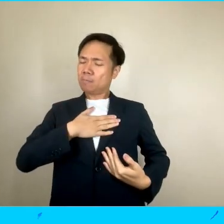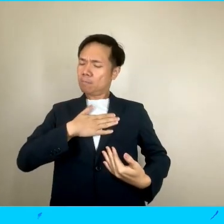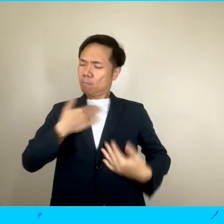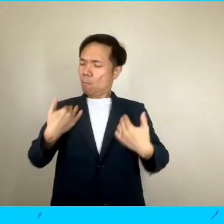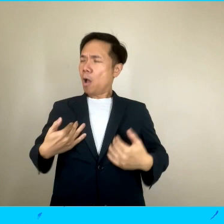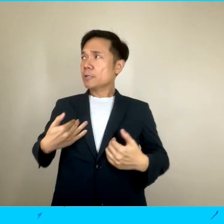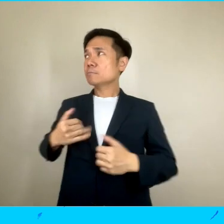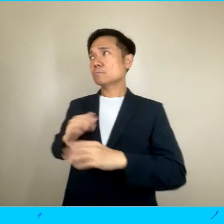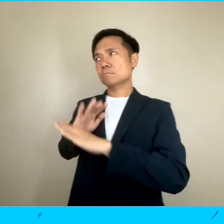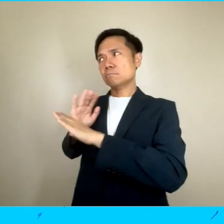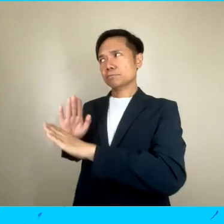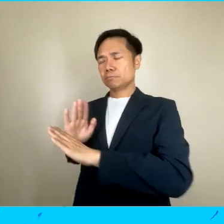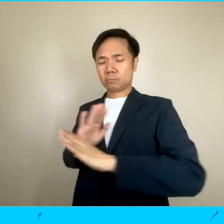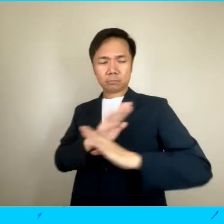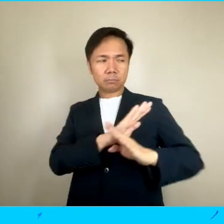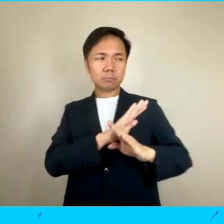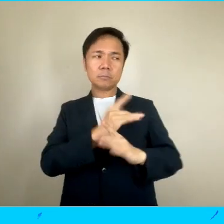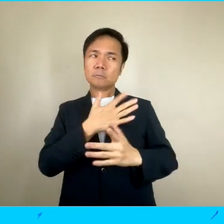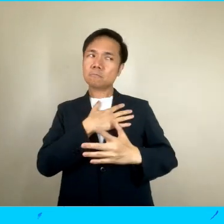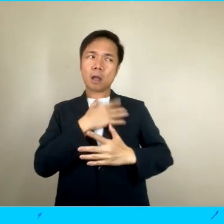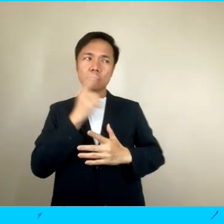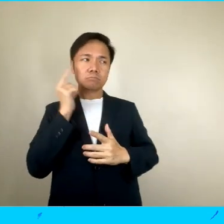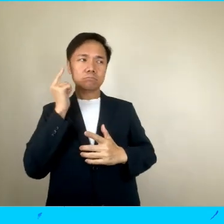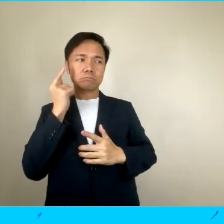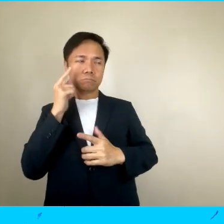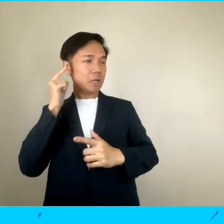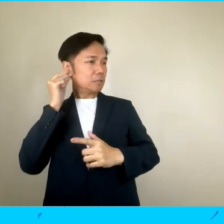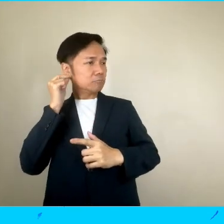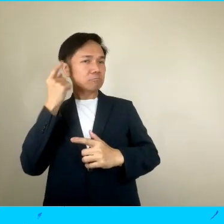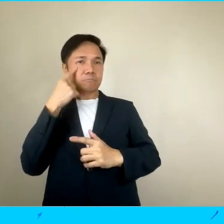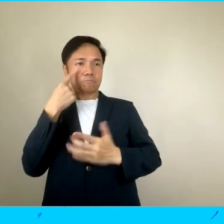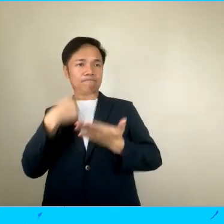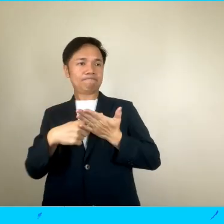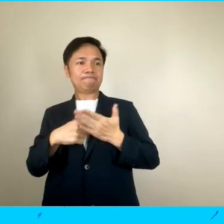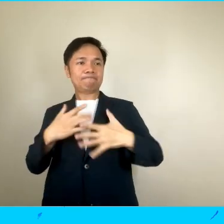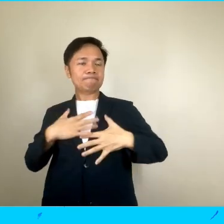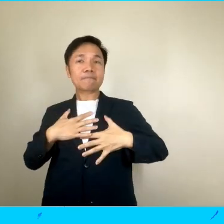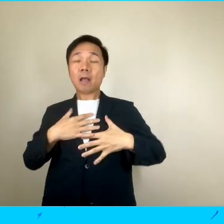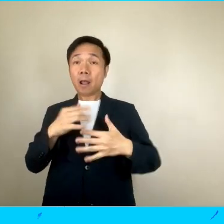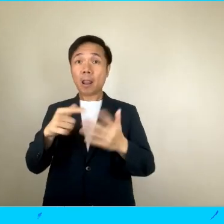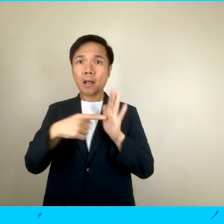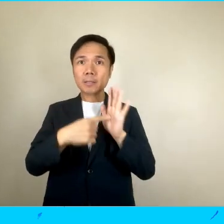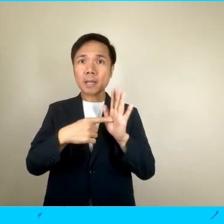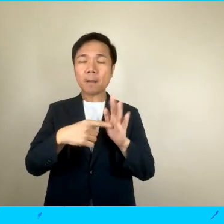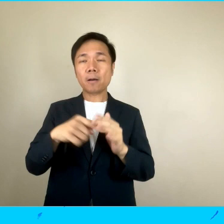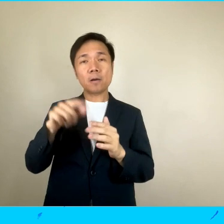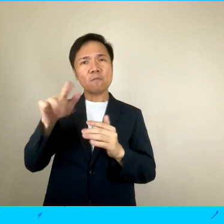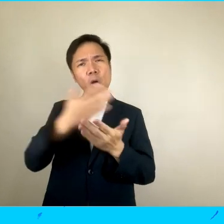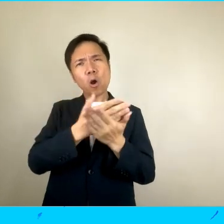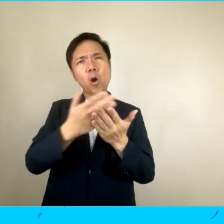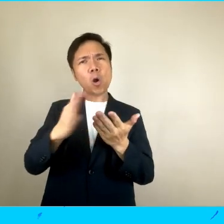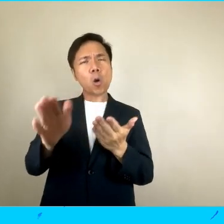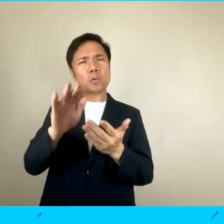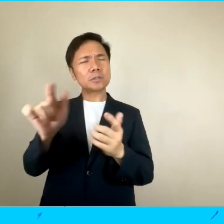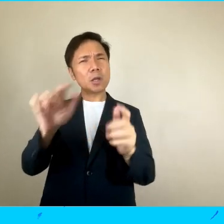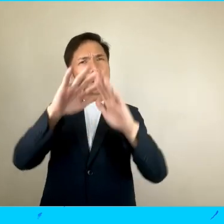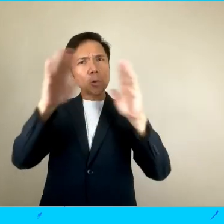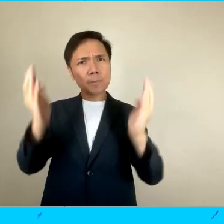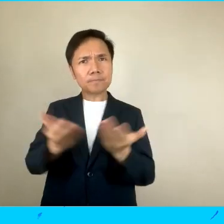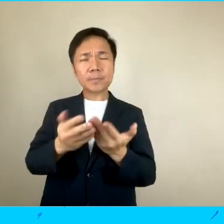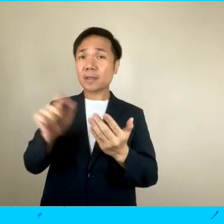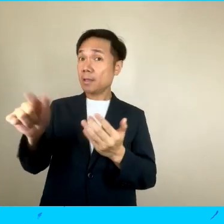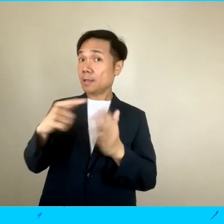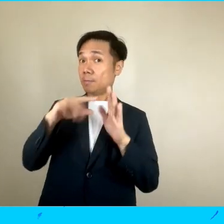sur l'importance de l'autonomie. Donc, on a beaucoup de manques. Et